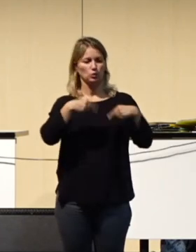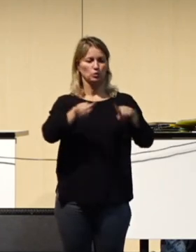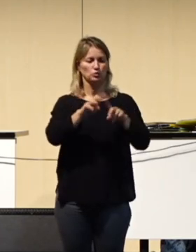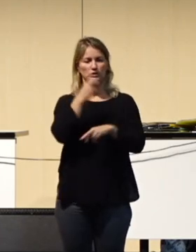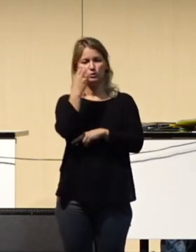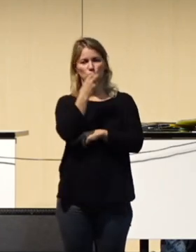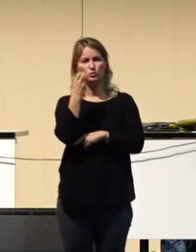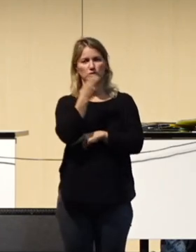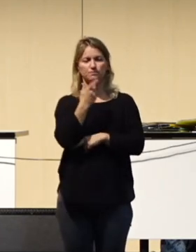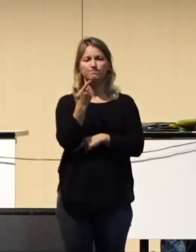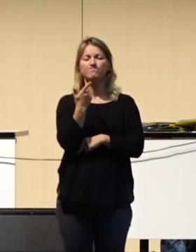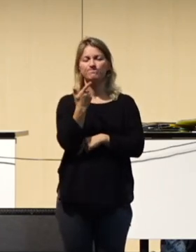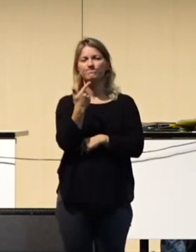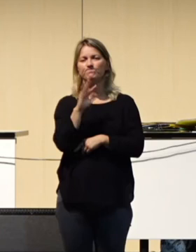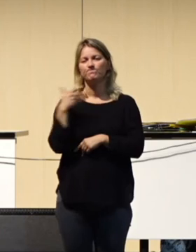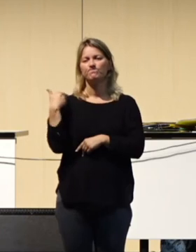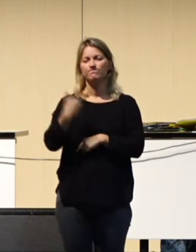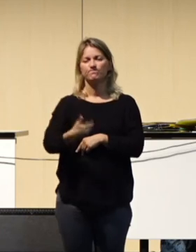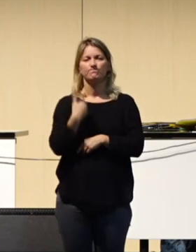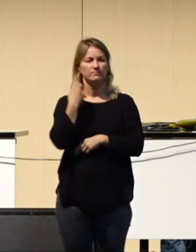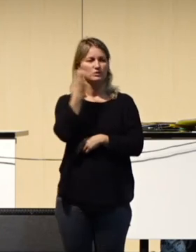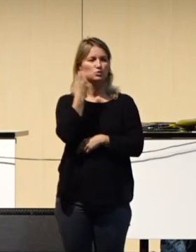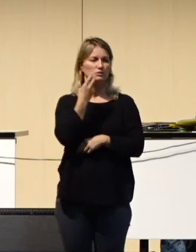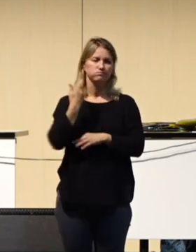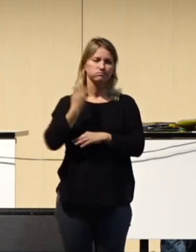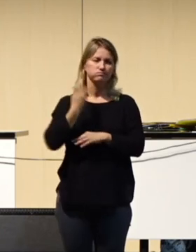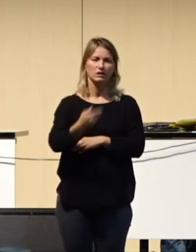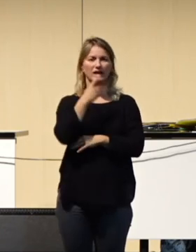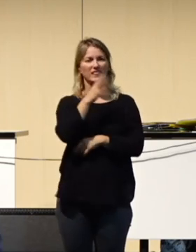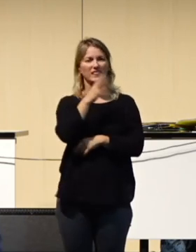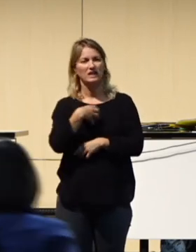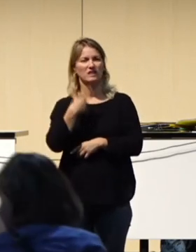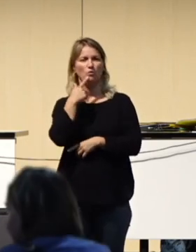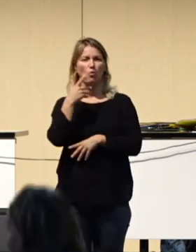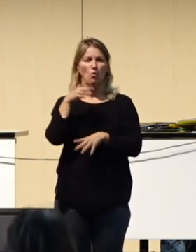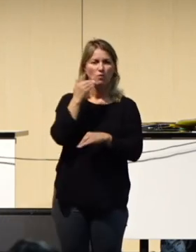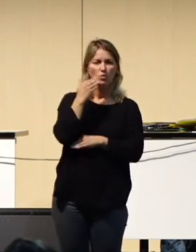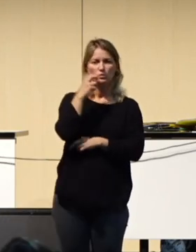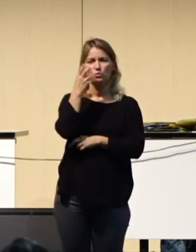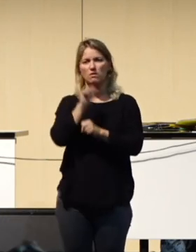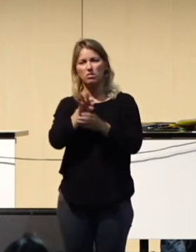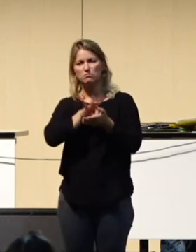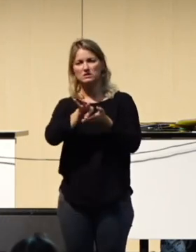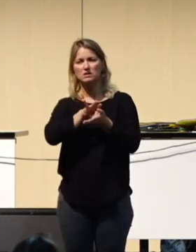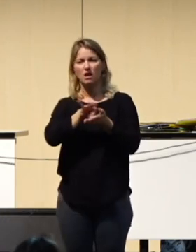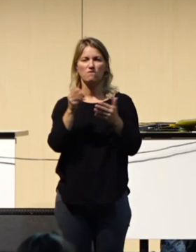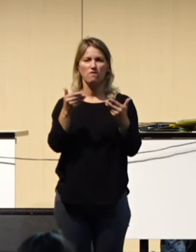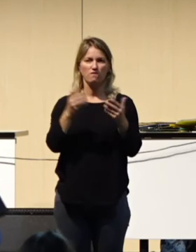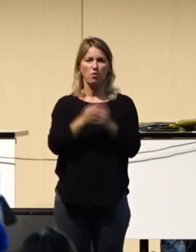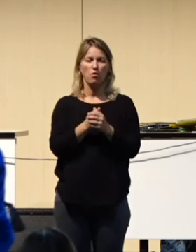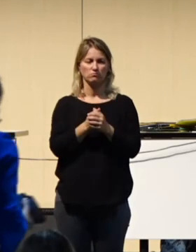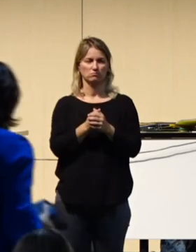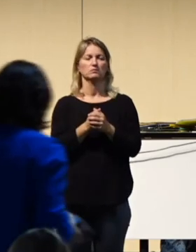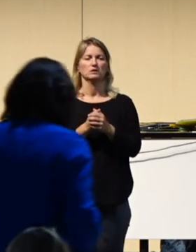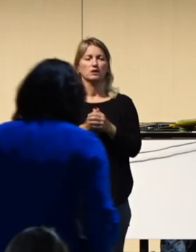dauerhafte Aufgabe, um bezahlbaren Wohnraum in Dresden zu sichern. Mit Blick auf die Tatsache, dass Sie im neuen Doppelhaushalt